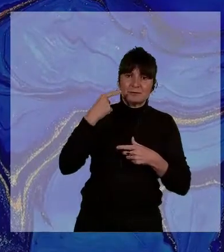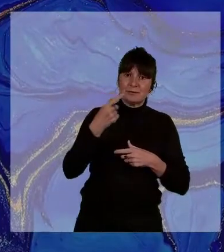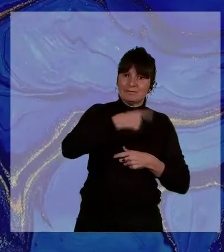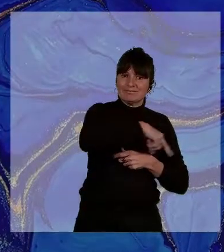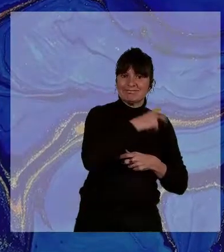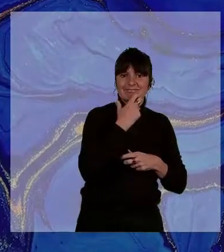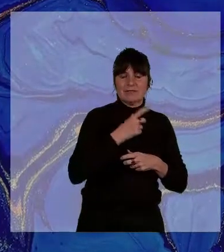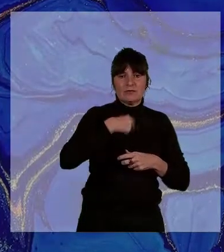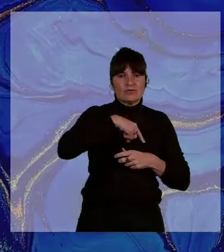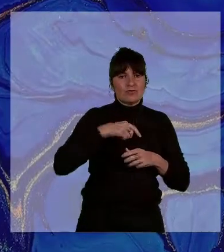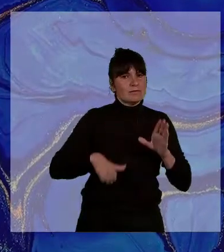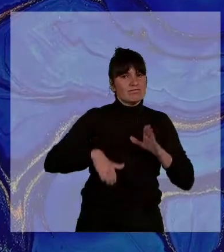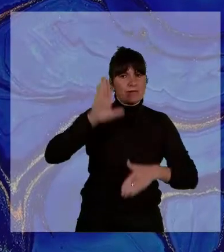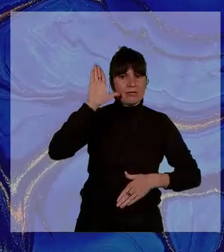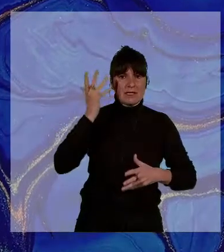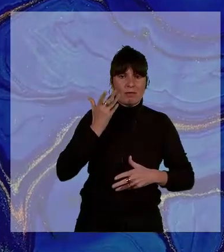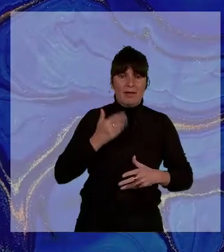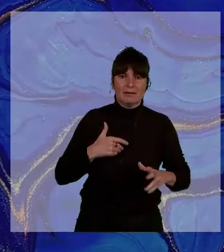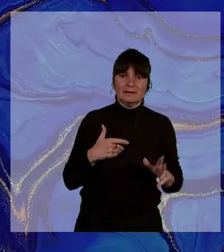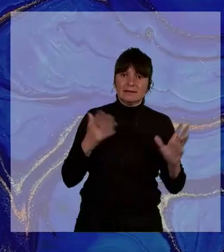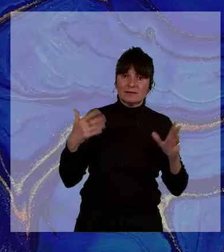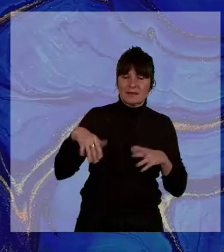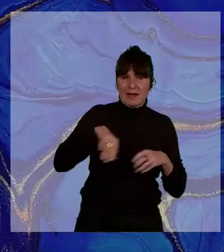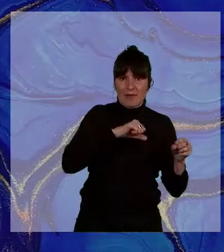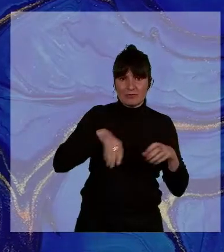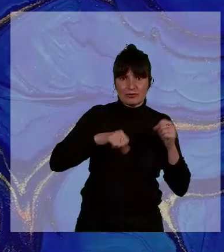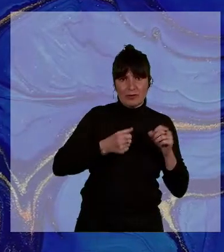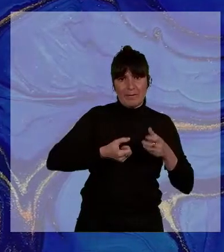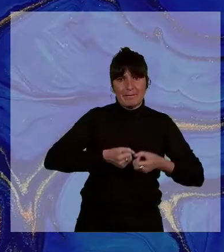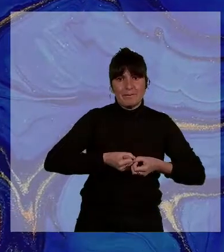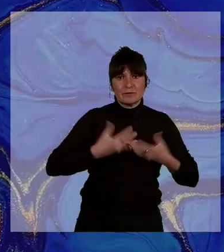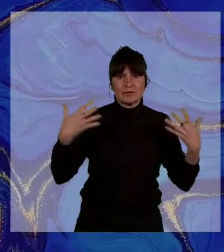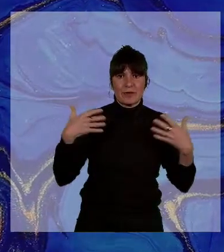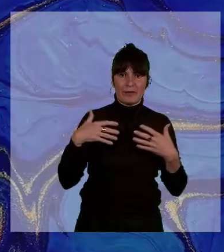créer des emplois et fournir un soutien à une économie inclusive.